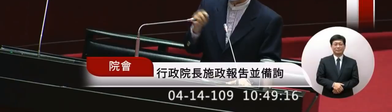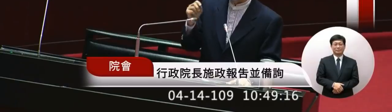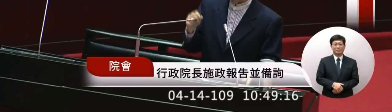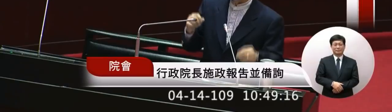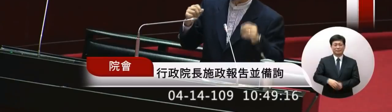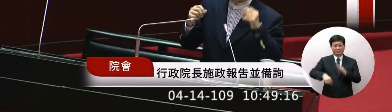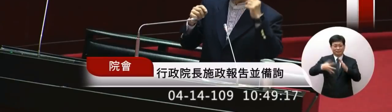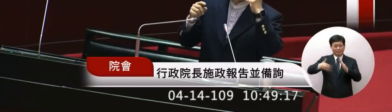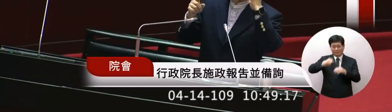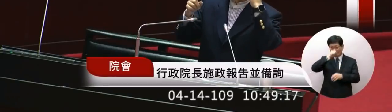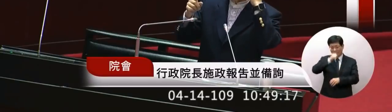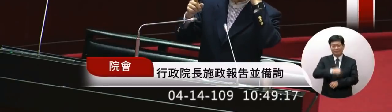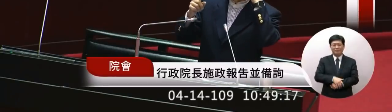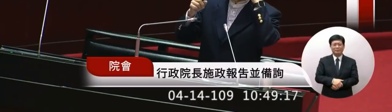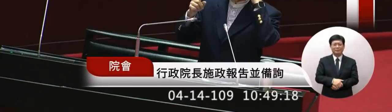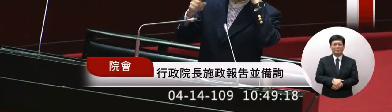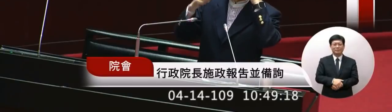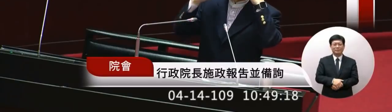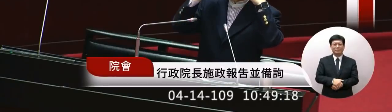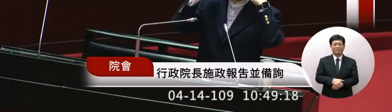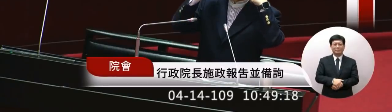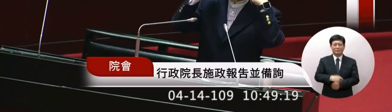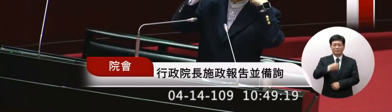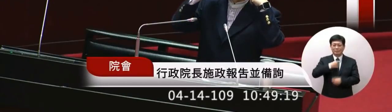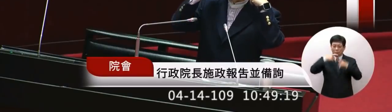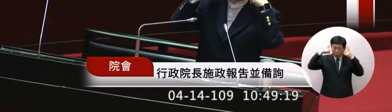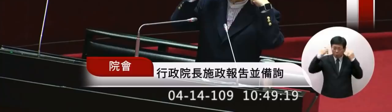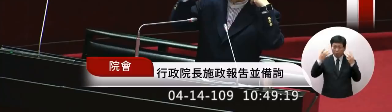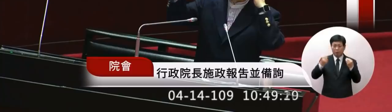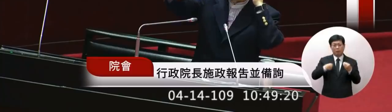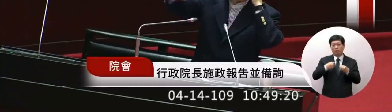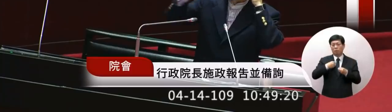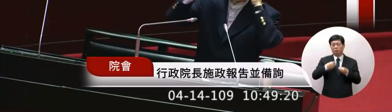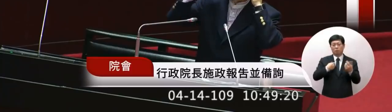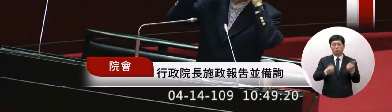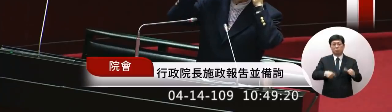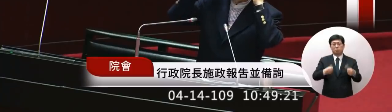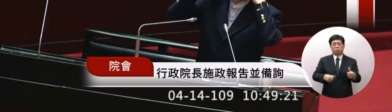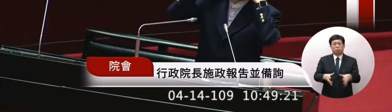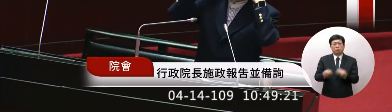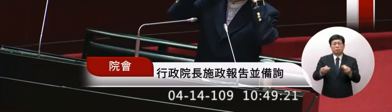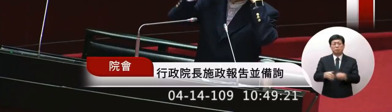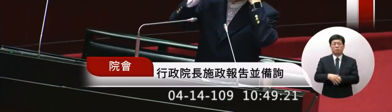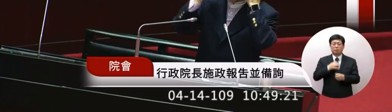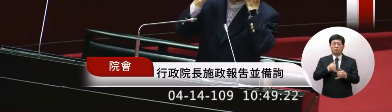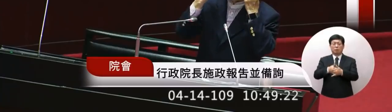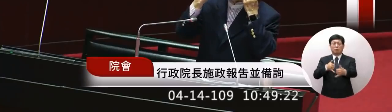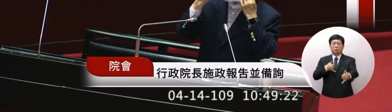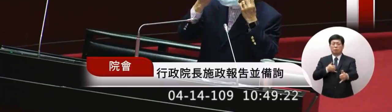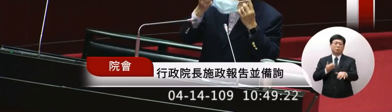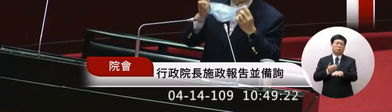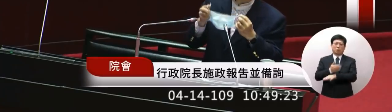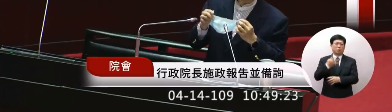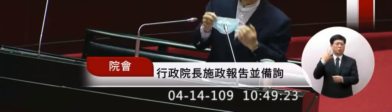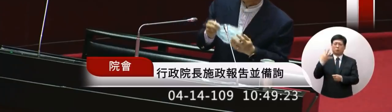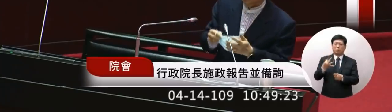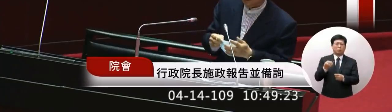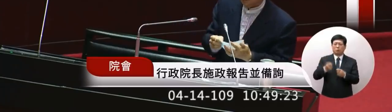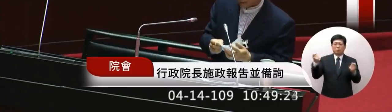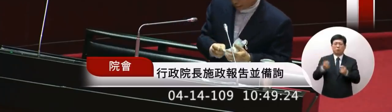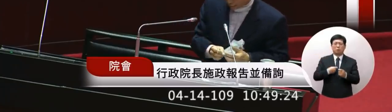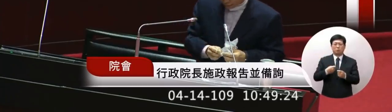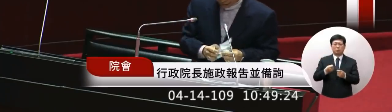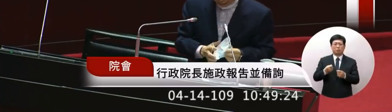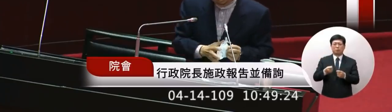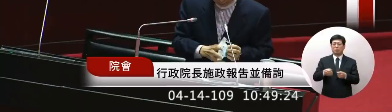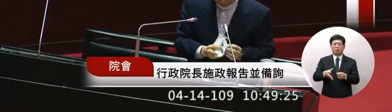我院长，哎、欸，你好，阿嫂。 喂，你好。 你不挂口罩，我们免挂了。 没啦，那这样你底下。 距离超过几啊 公尺？你口罩混嘛，无这